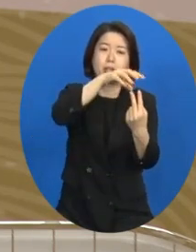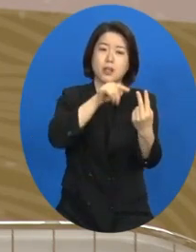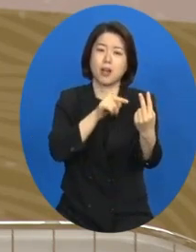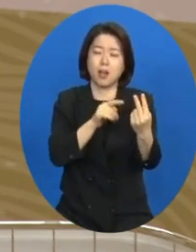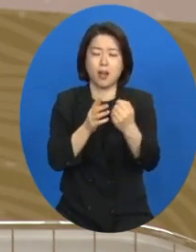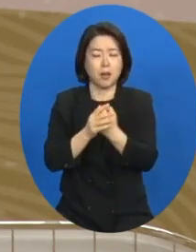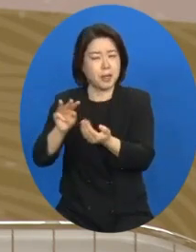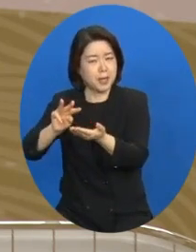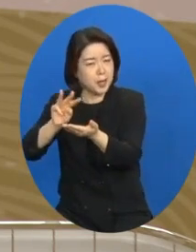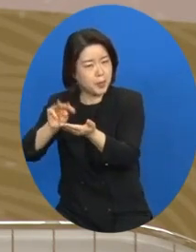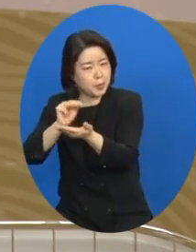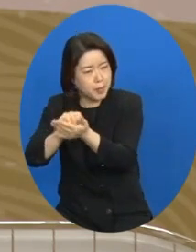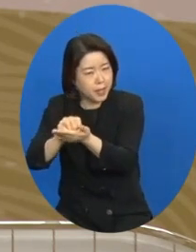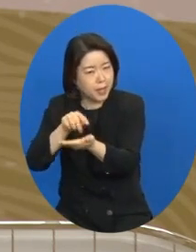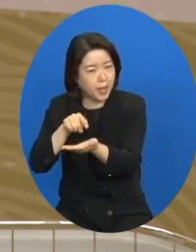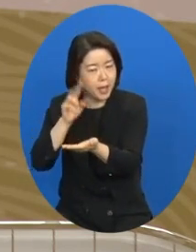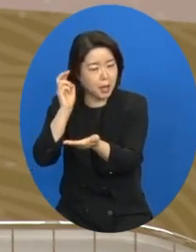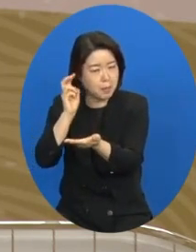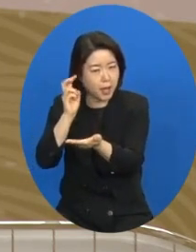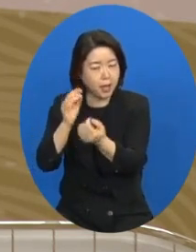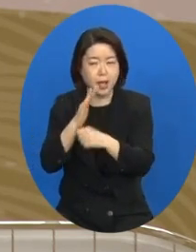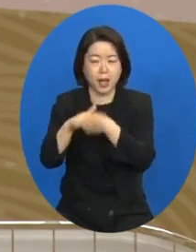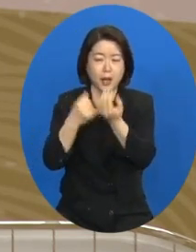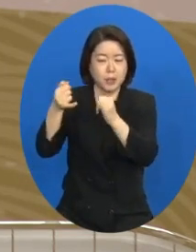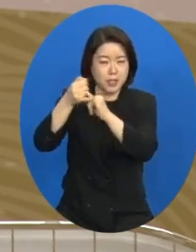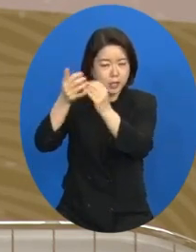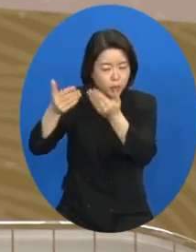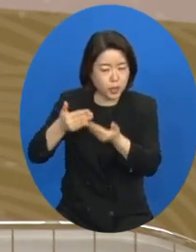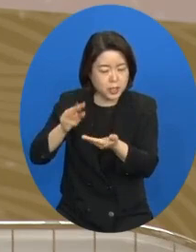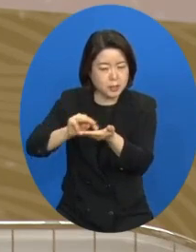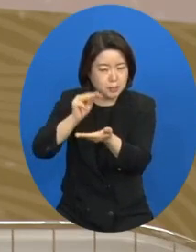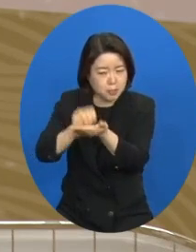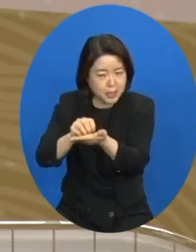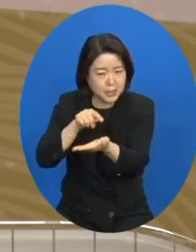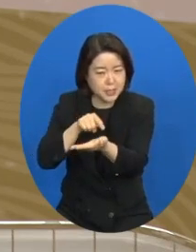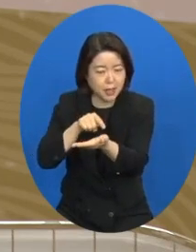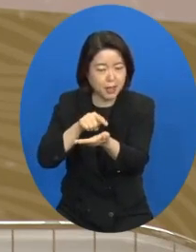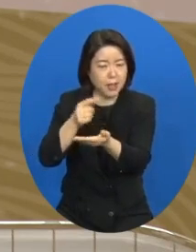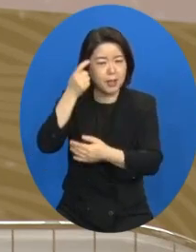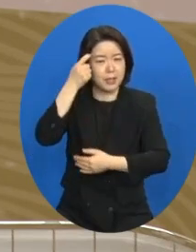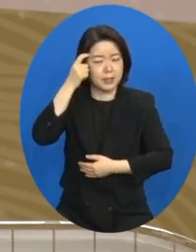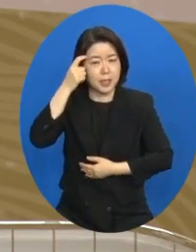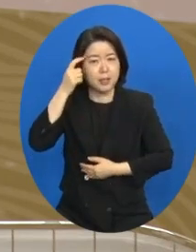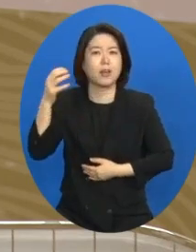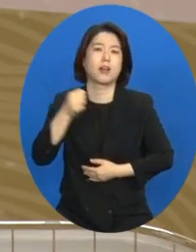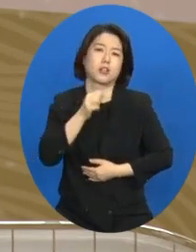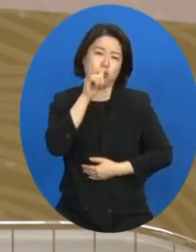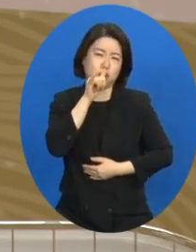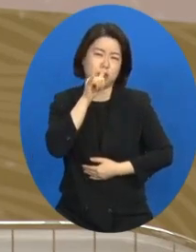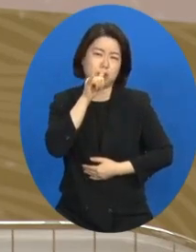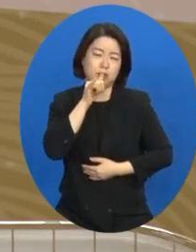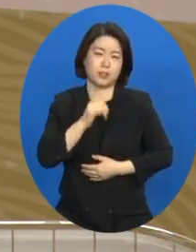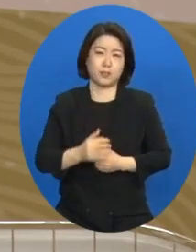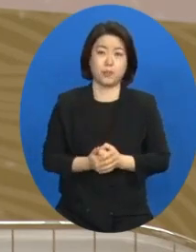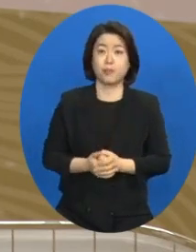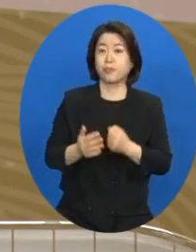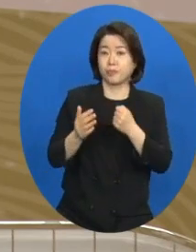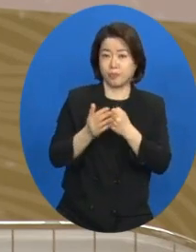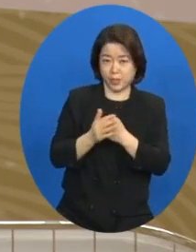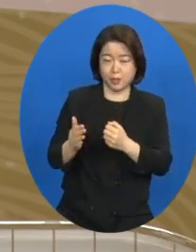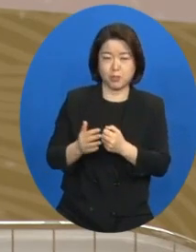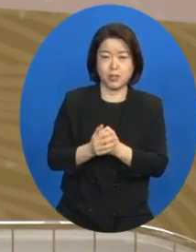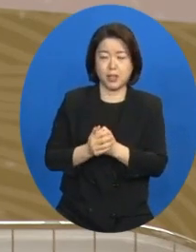아닐까 하나님이 약속하신 그 메시아가 아닐까 그런 생각을 했었죠 그래서 그